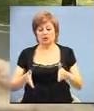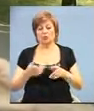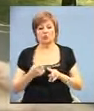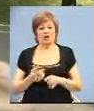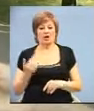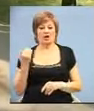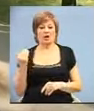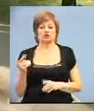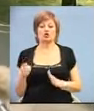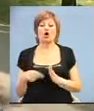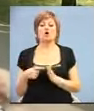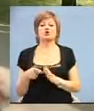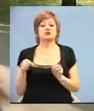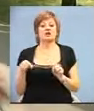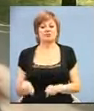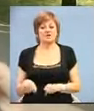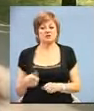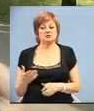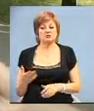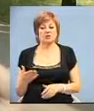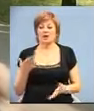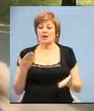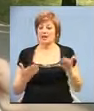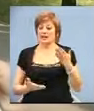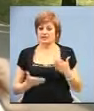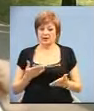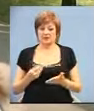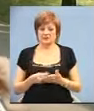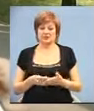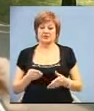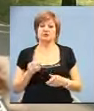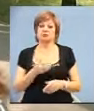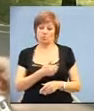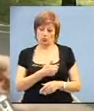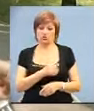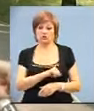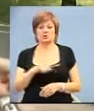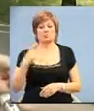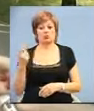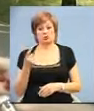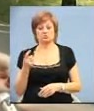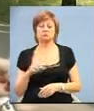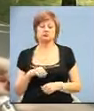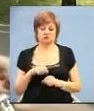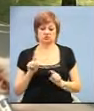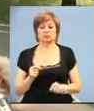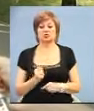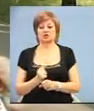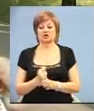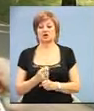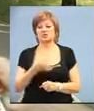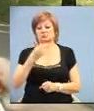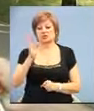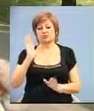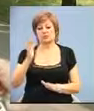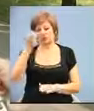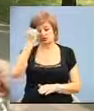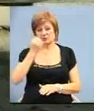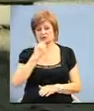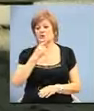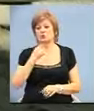прерогатива городской власти. Тротуар, если предприниматель, если захочет, соблаговолить, пусть він це зробить, ми йому тільки скажемо спасибо. І многі